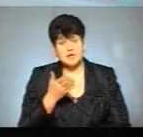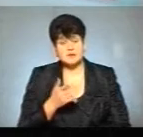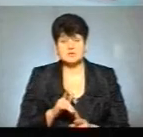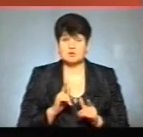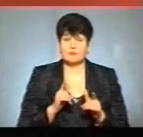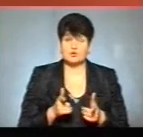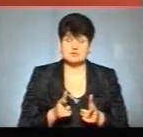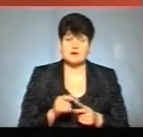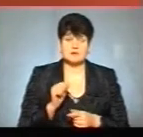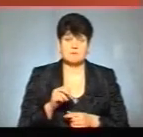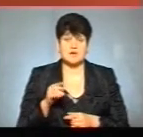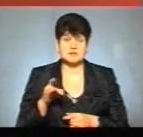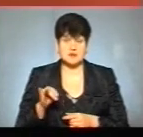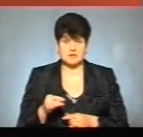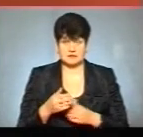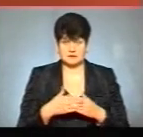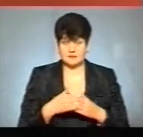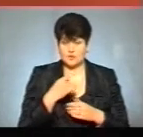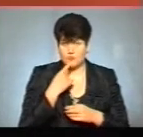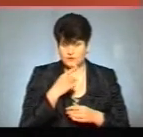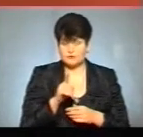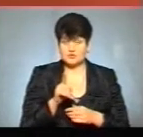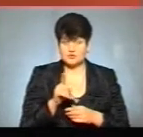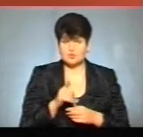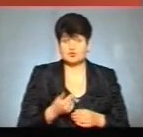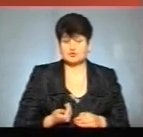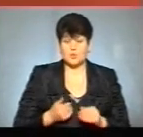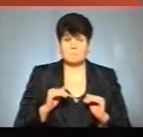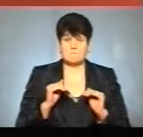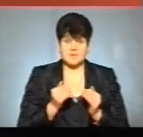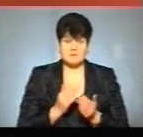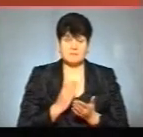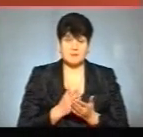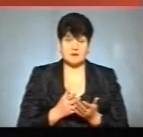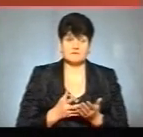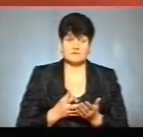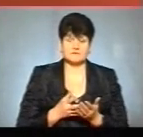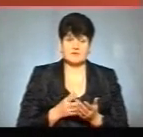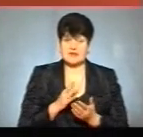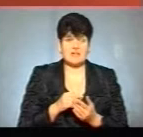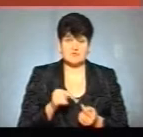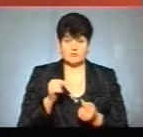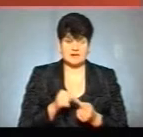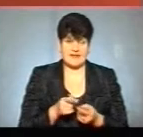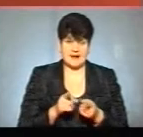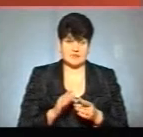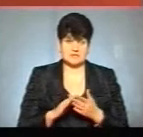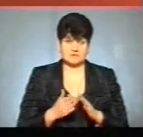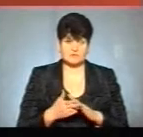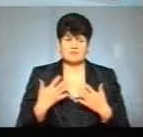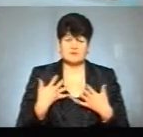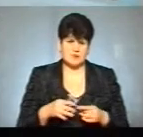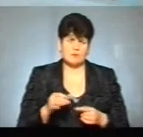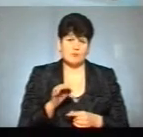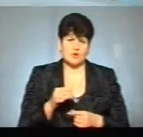з Андрієм Присяжним, який щойно говорив про те, що прожиткові мінімуми і виплати діючі не відповідають реальній ситуації? Ми вже про це